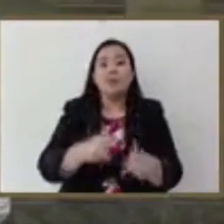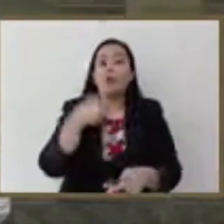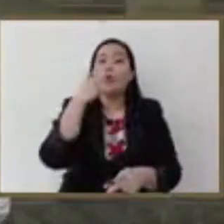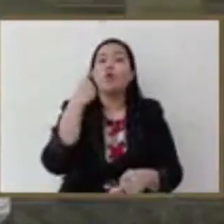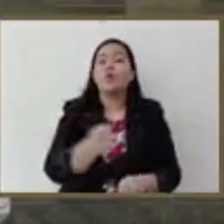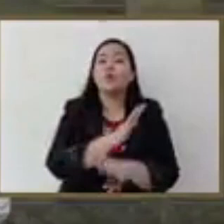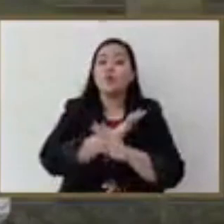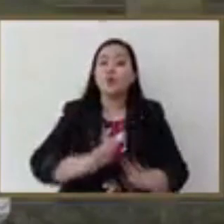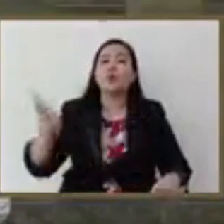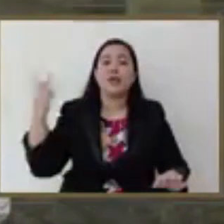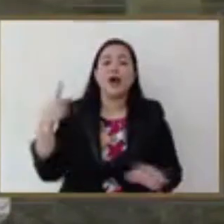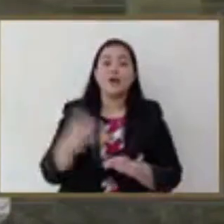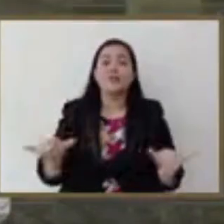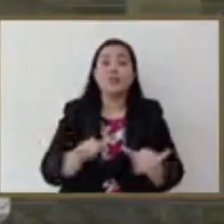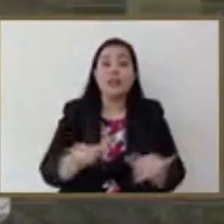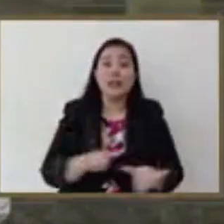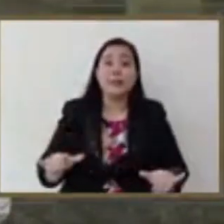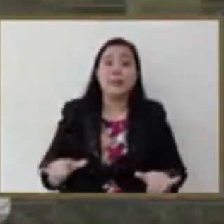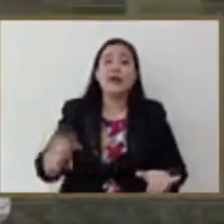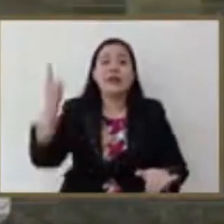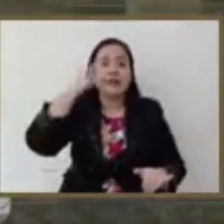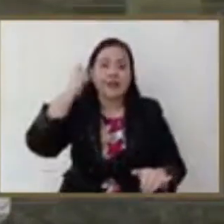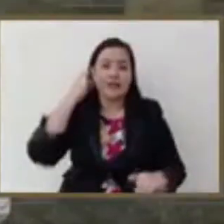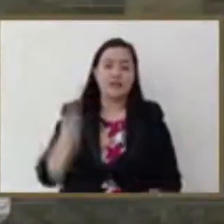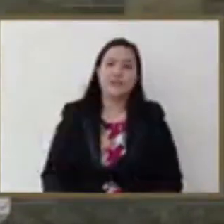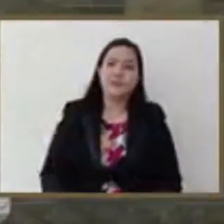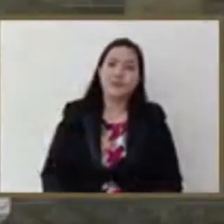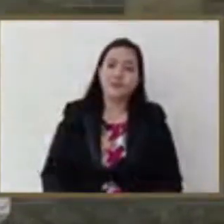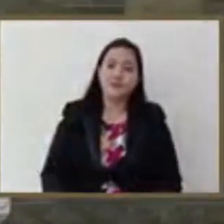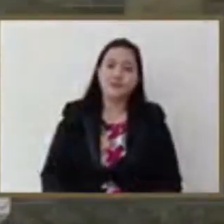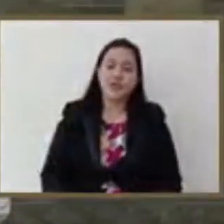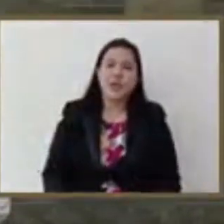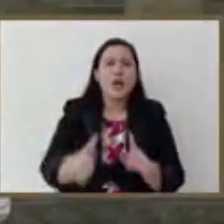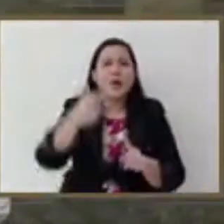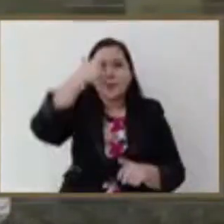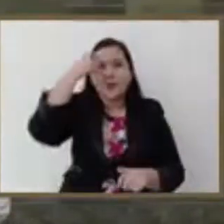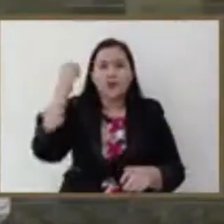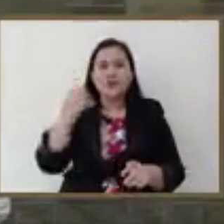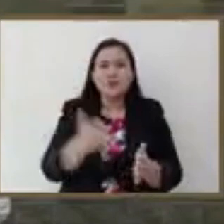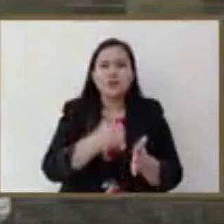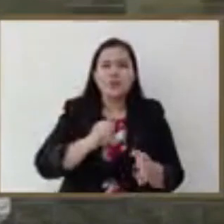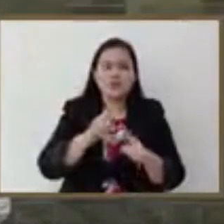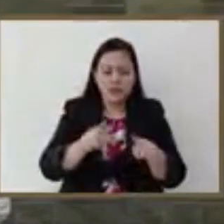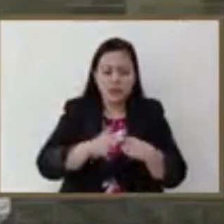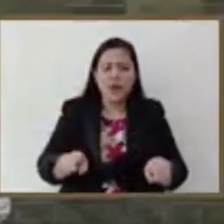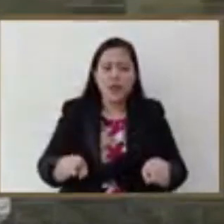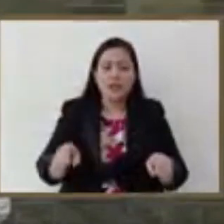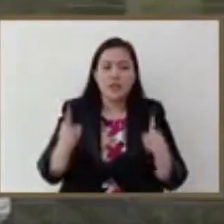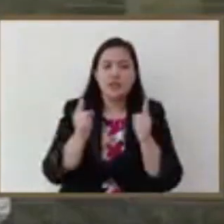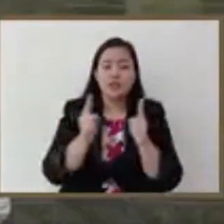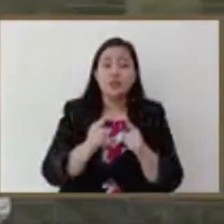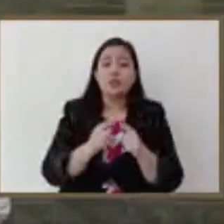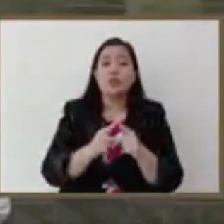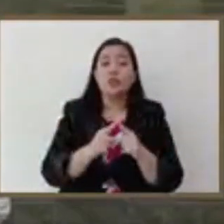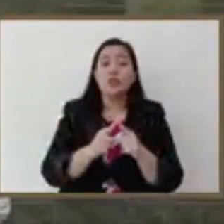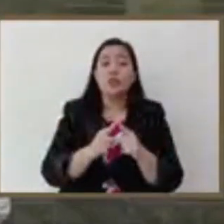yung makipag-usap, mga kapatid, sa labas, sa unbelievers. You see, sometimes sinasabi po